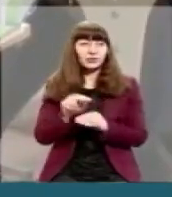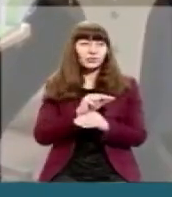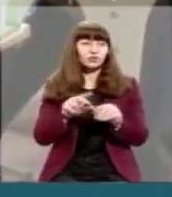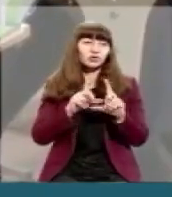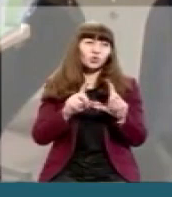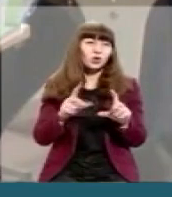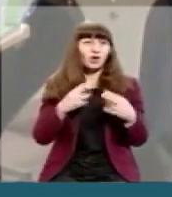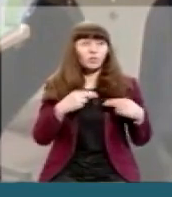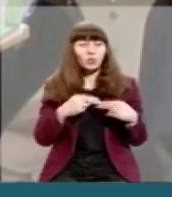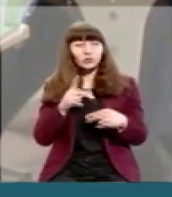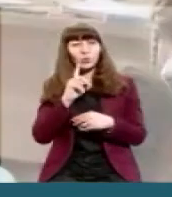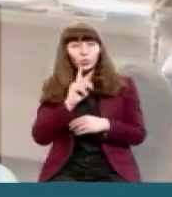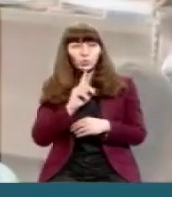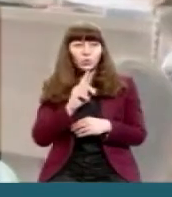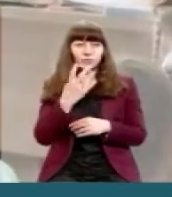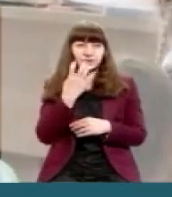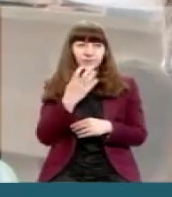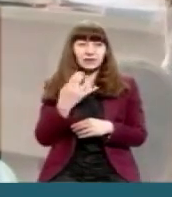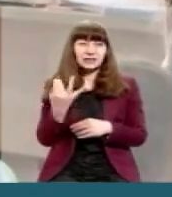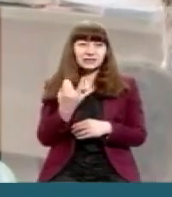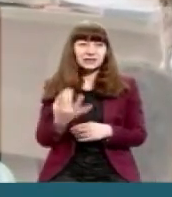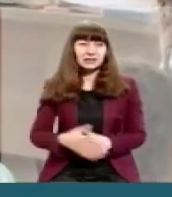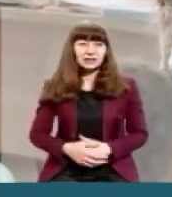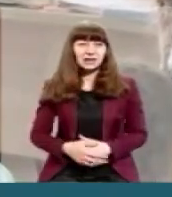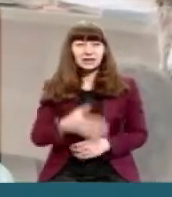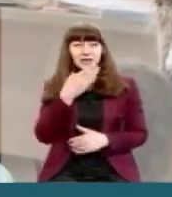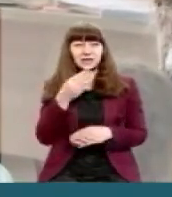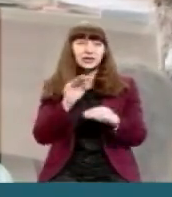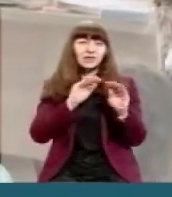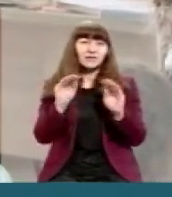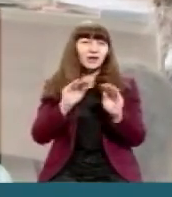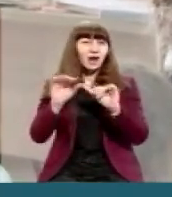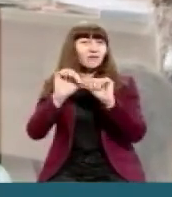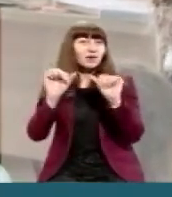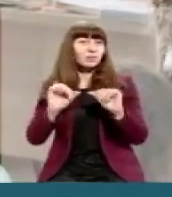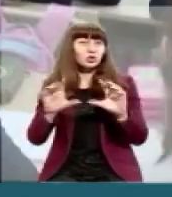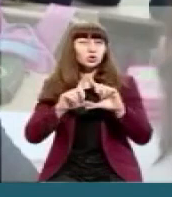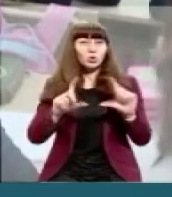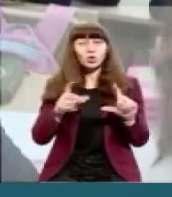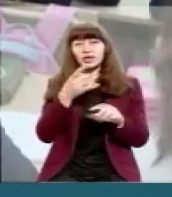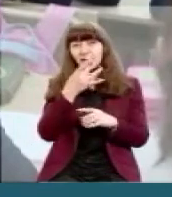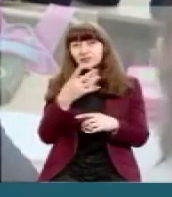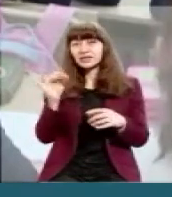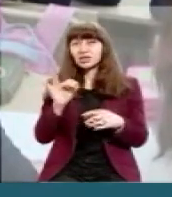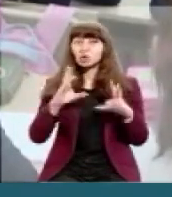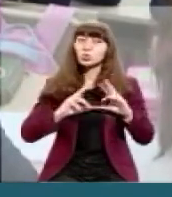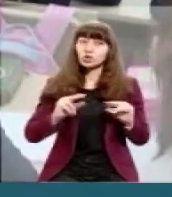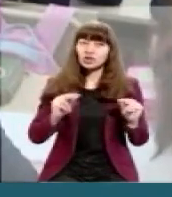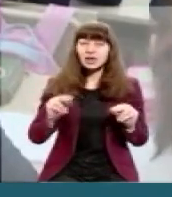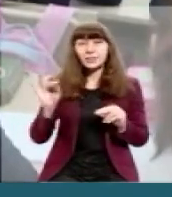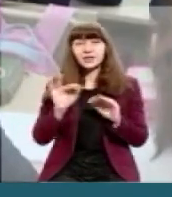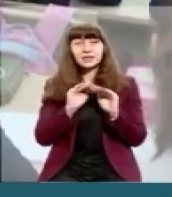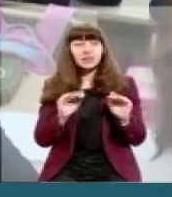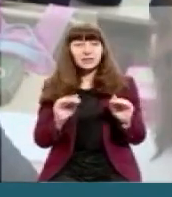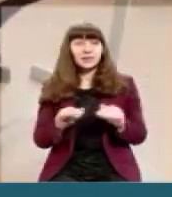школе стало работать намного комфортнее и интереснее. Яркое оформление школы нравится как педагогам, так и школьникам. Дети интересуются